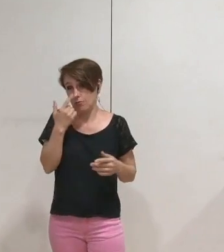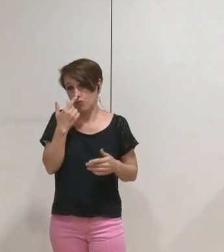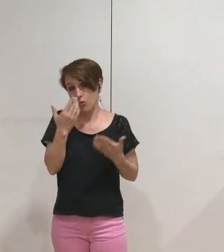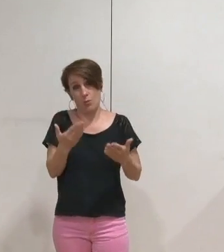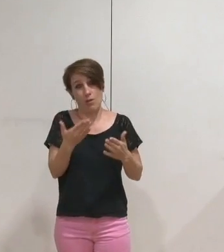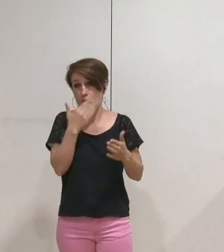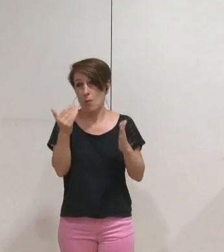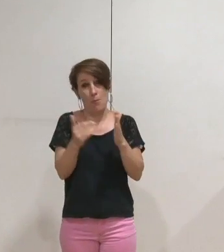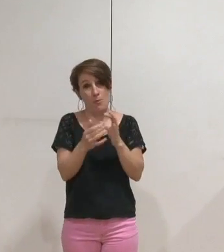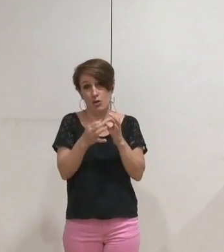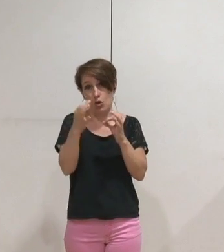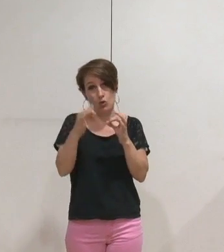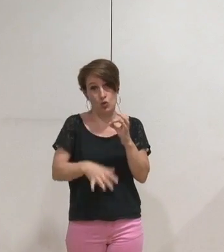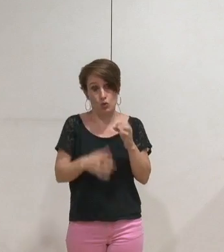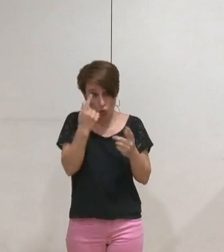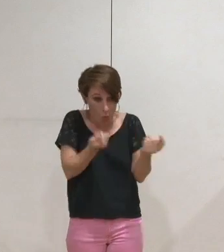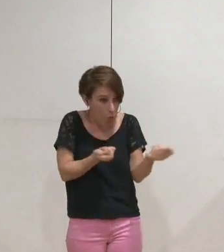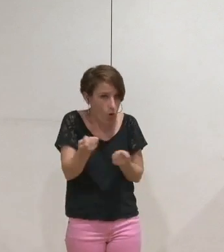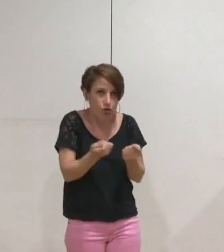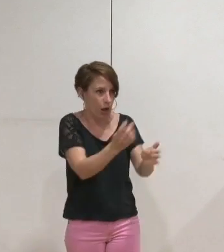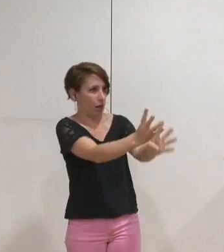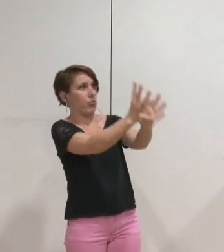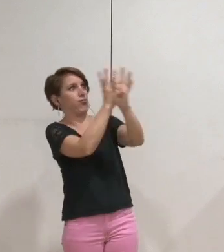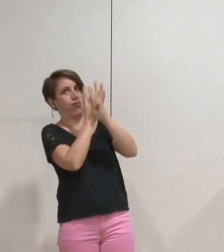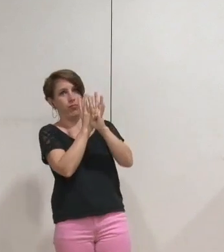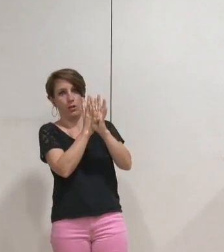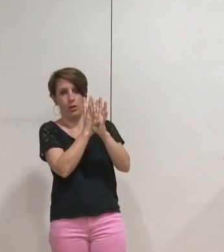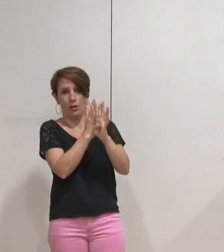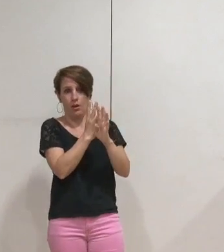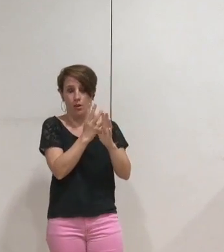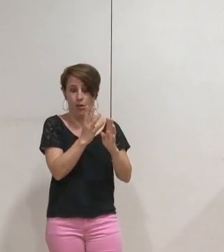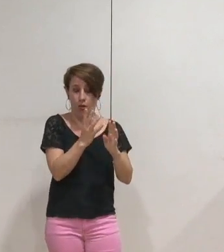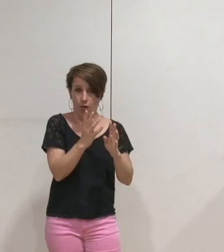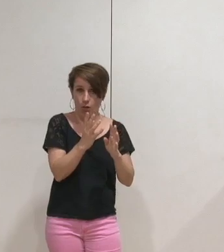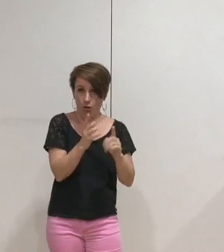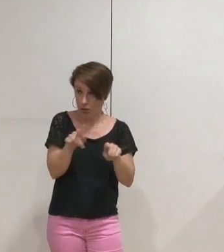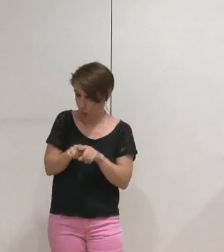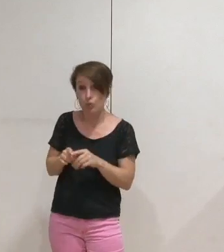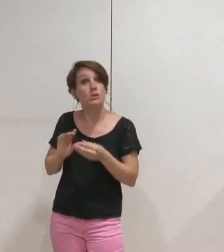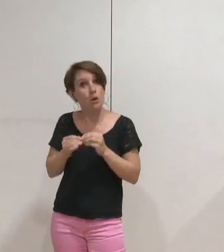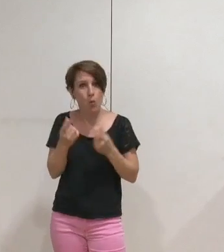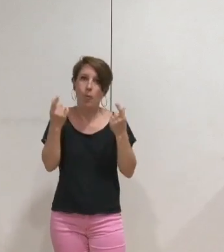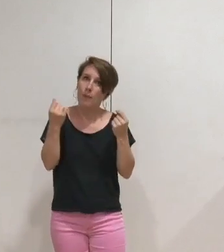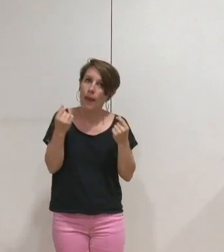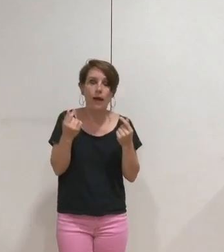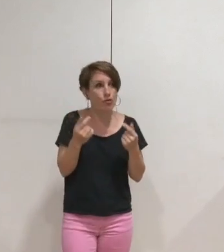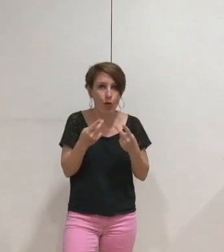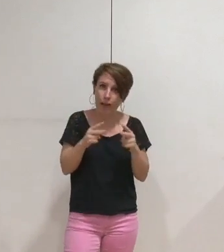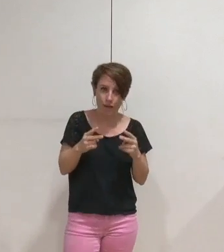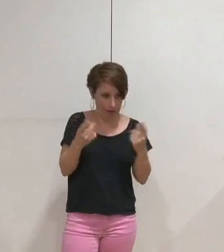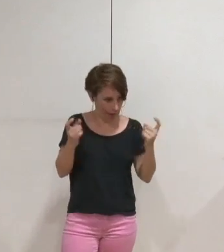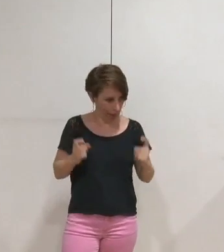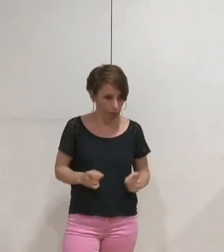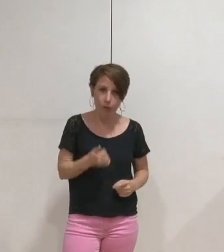des nécessités de gestion du public et d'autre part à l'état des finances de la ville sur lequel je ne reviendrai pas et qui